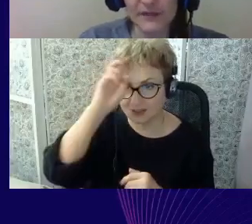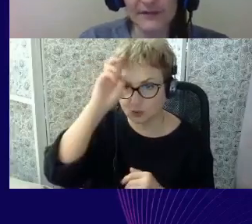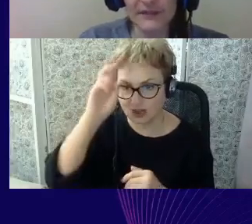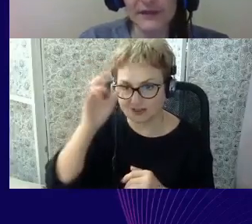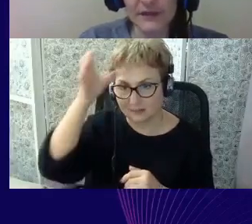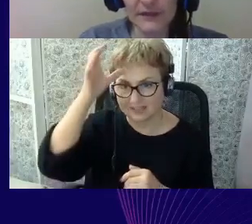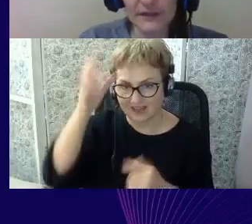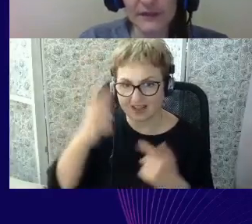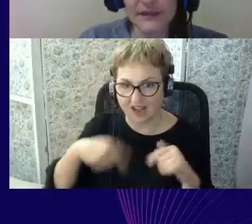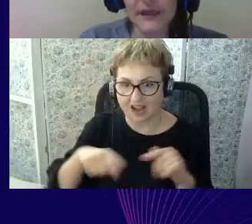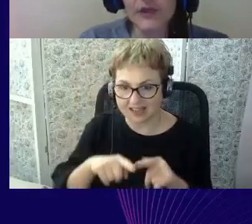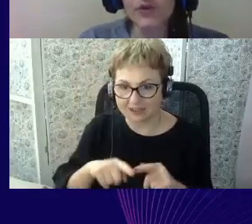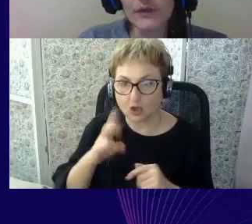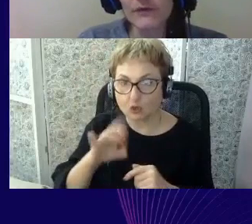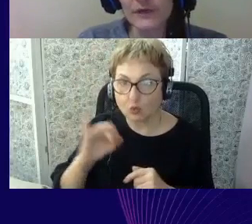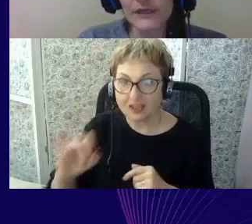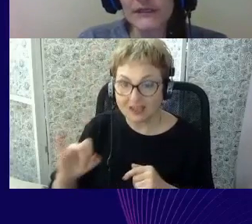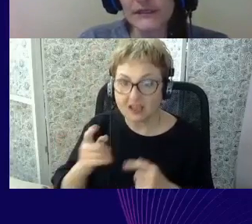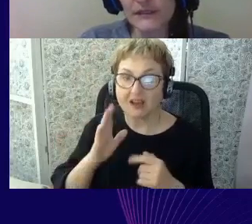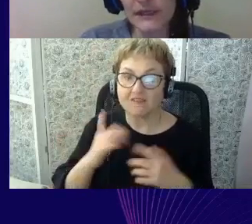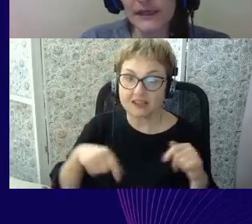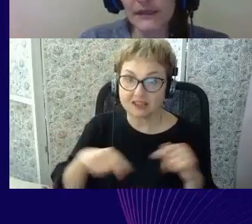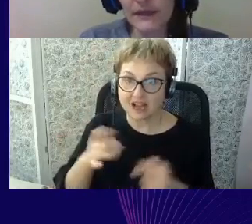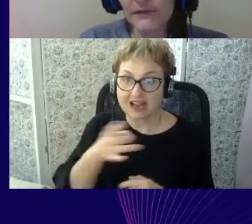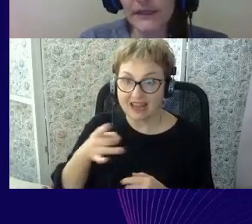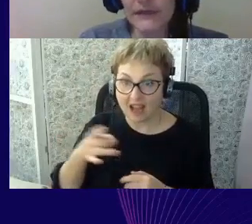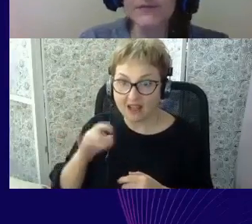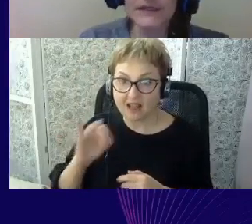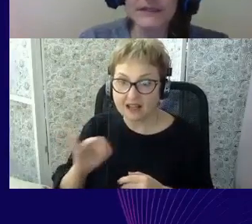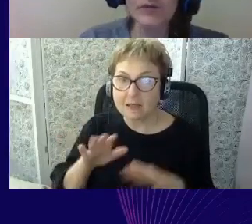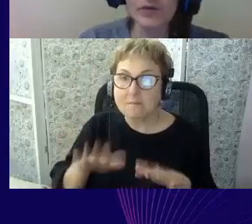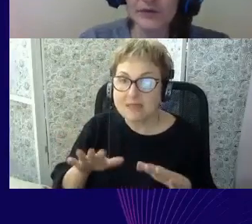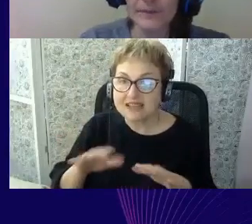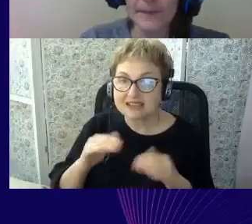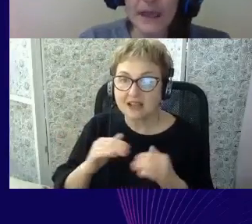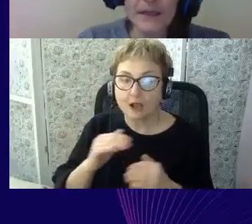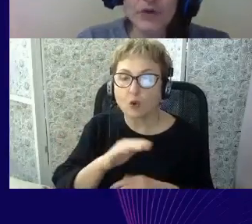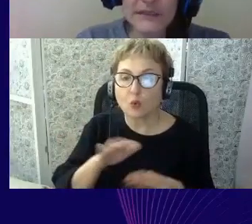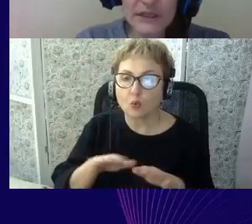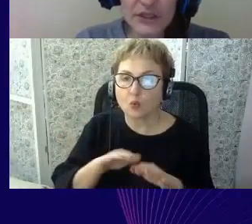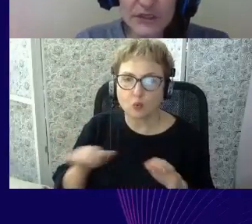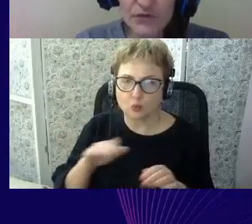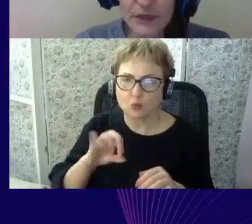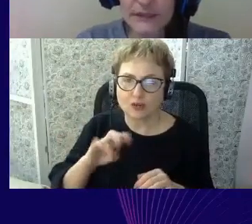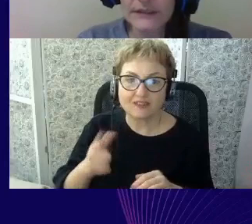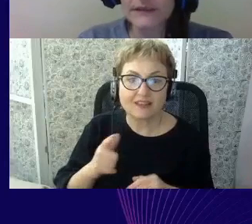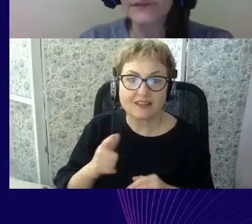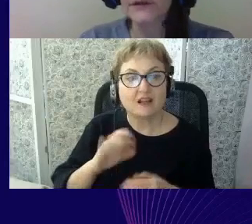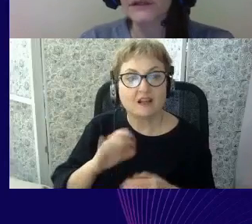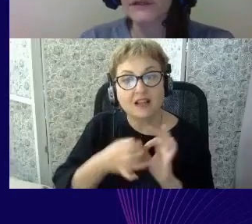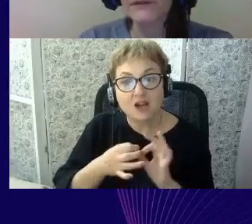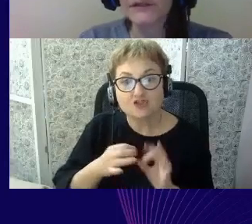государственных образовательных организациях, но и в организациях регионального и местного уровня. Немного сложнее